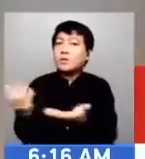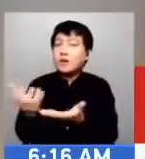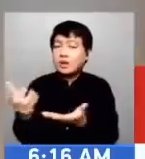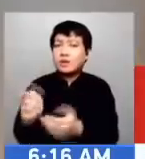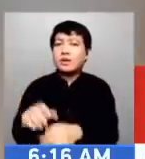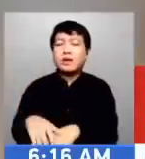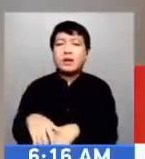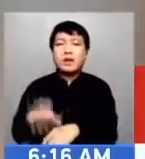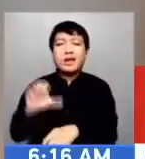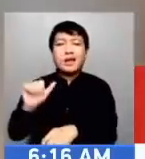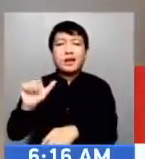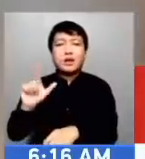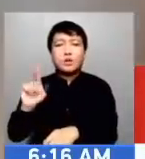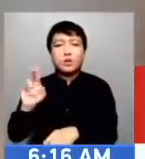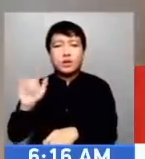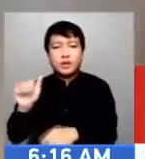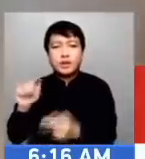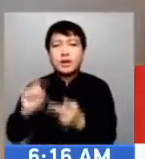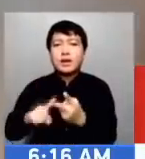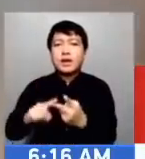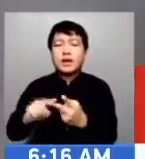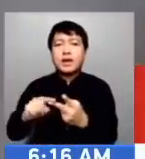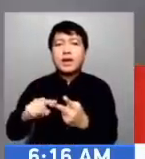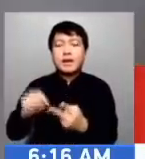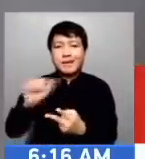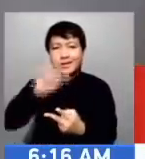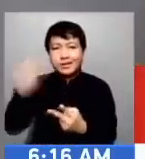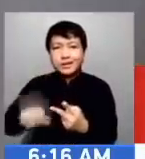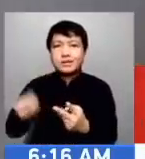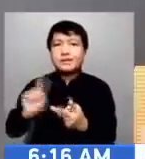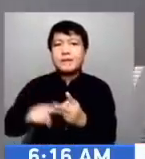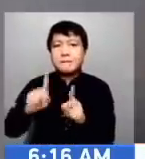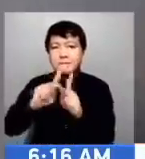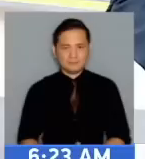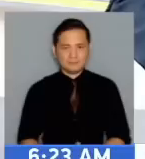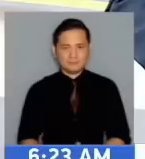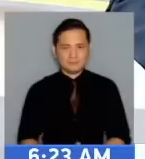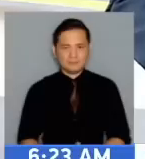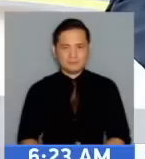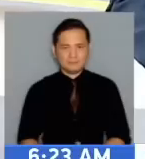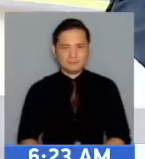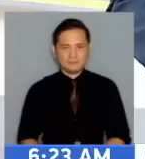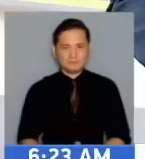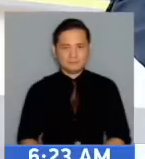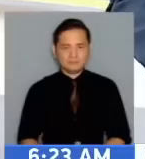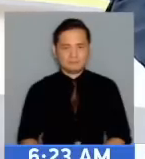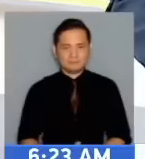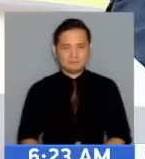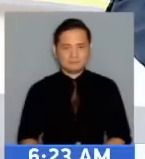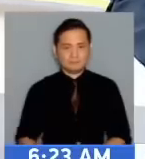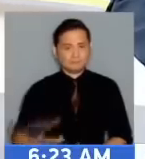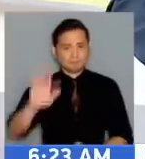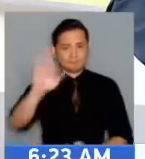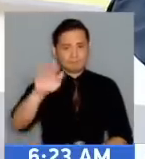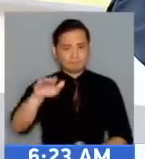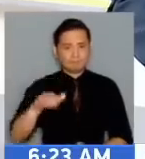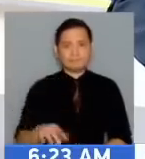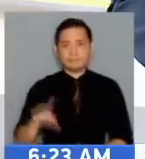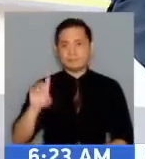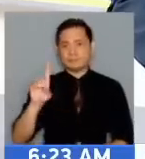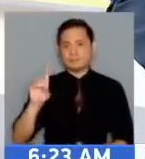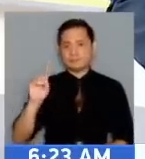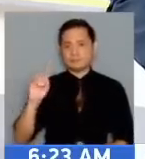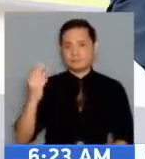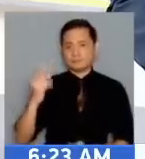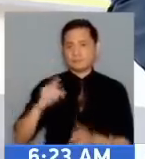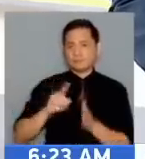at Agutaya, Palawan na naapektuhan na rin ng oil spill. Inspeksyon ng Department of Health ang Correctional Institution